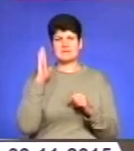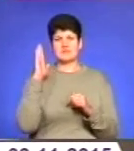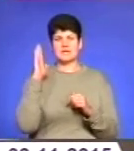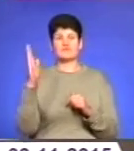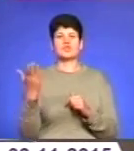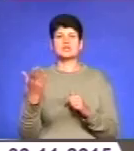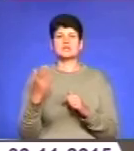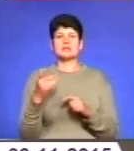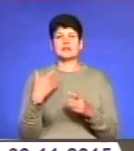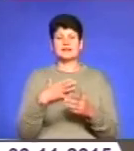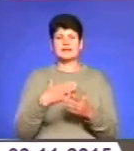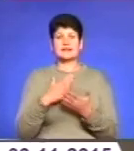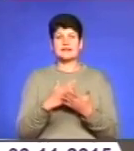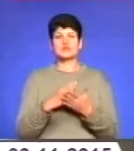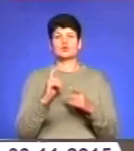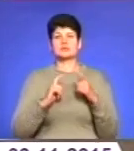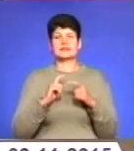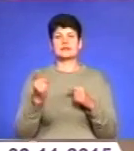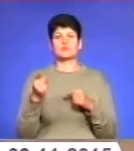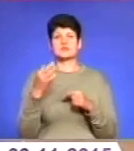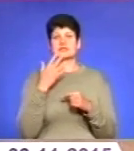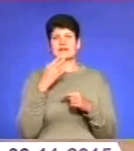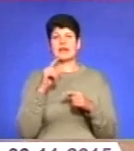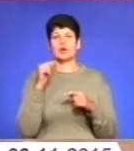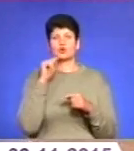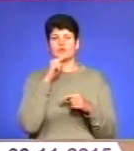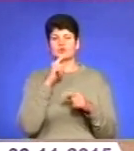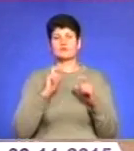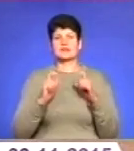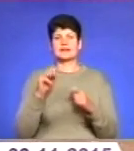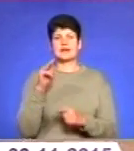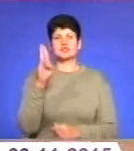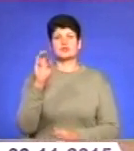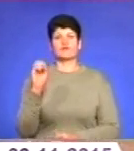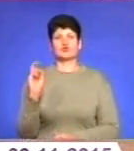велосипедистів нашого краю є студент Тернопільського національного економічного університету Тарас Шевчук.